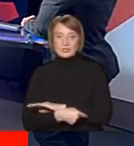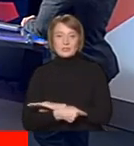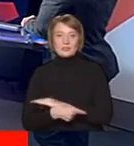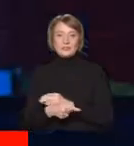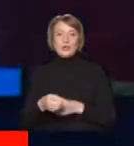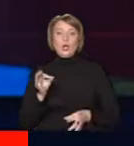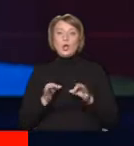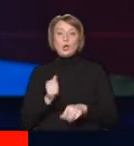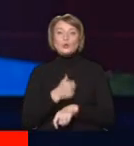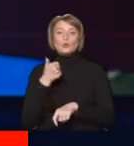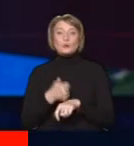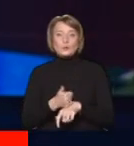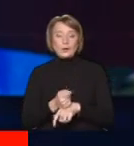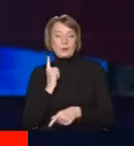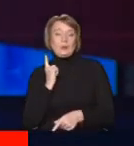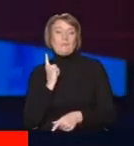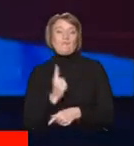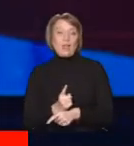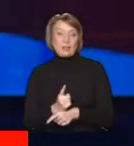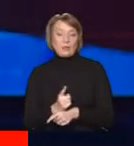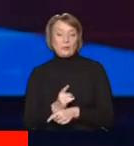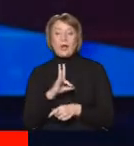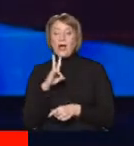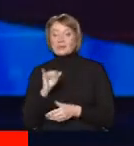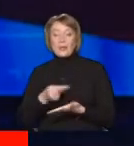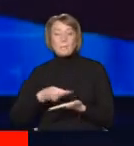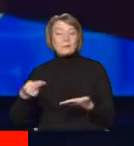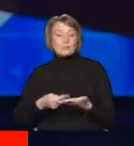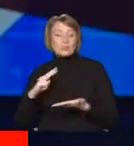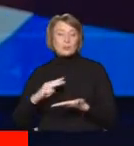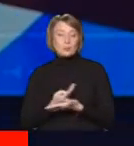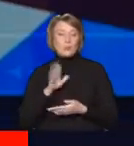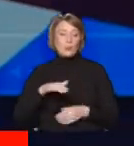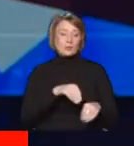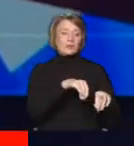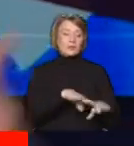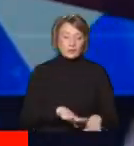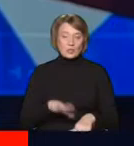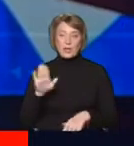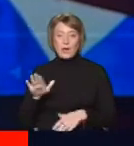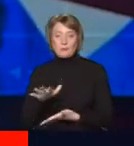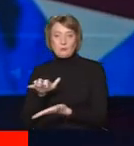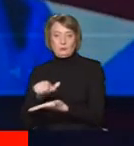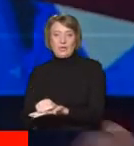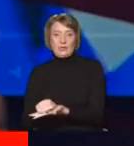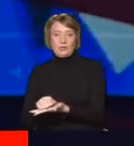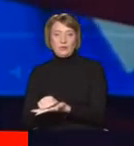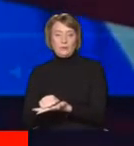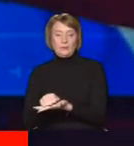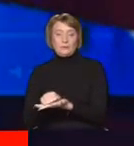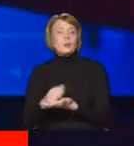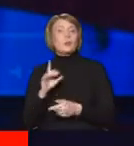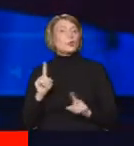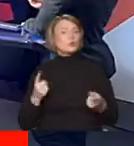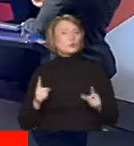міський голова би наклав би вето на таке рішення, а не підписував його двічі. Спочатку на рішення, потім на самі договори оренди. Оце один конкретний приклад. Чому ж